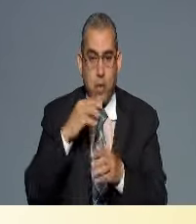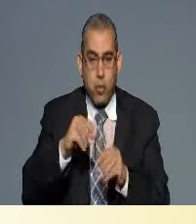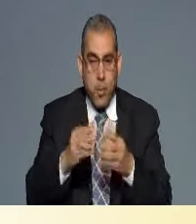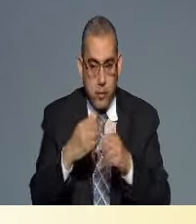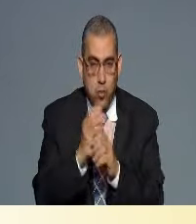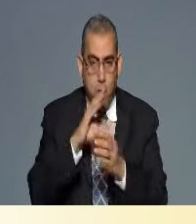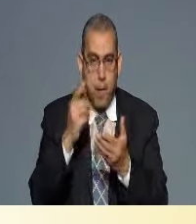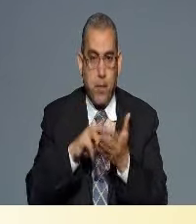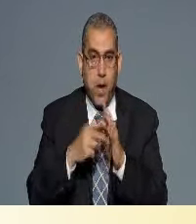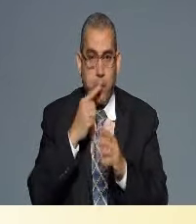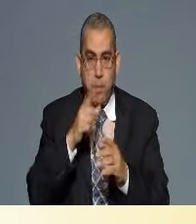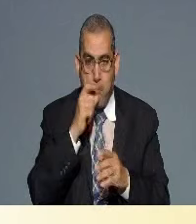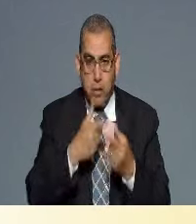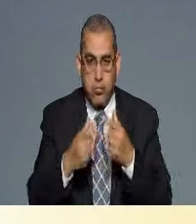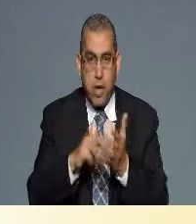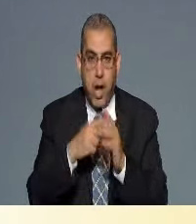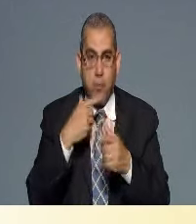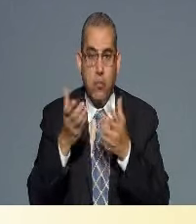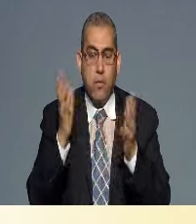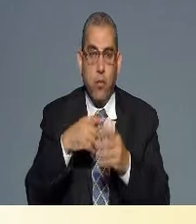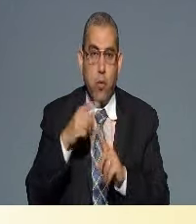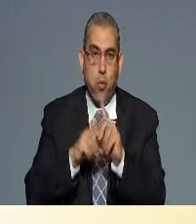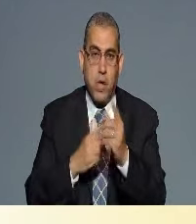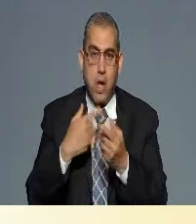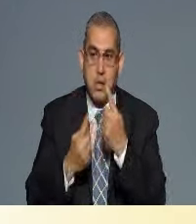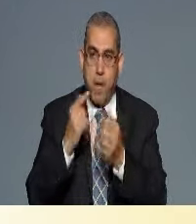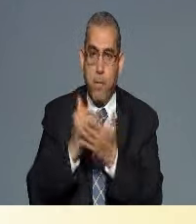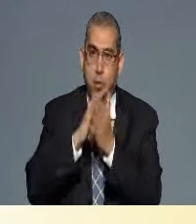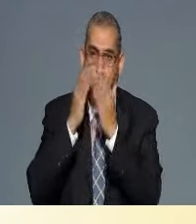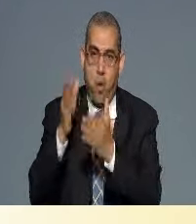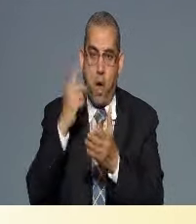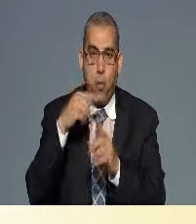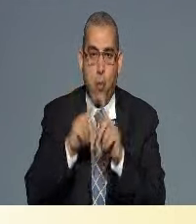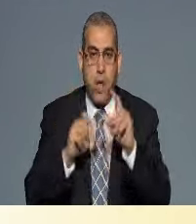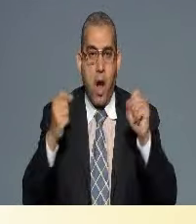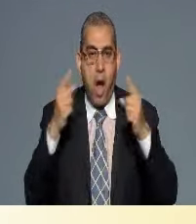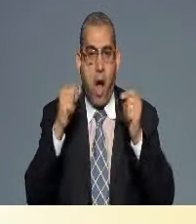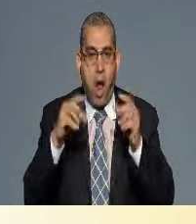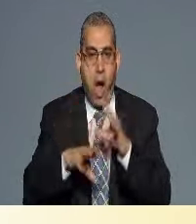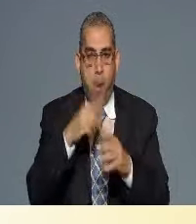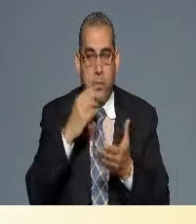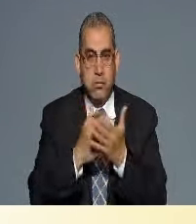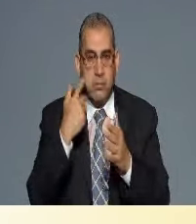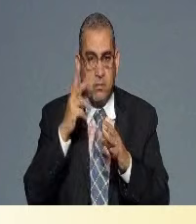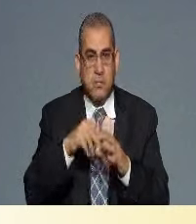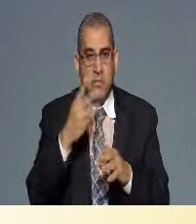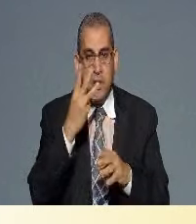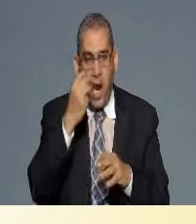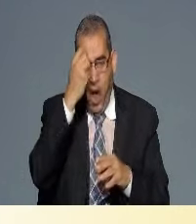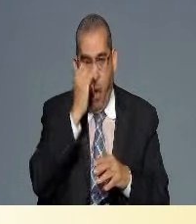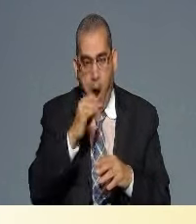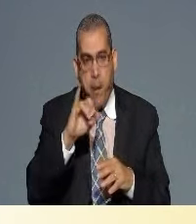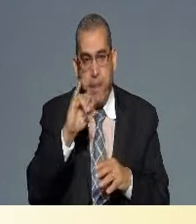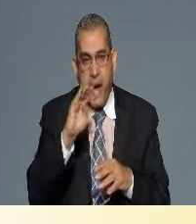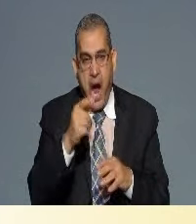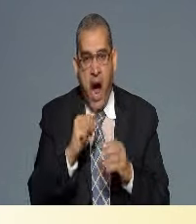تصنيف حقلي، جهد كبير جدا من وزارة الزراعة. وأيضا وزارة الكهرباء اللي بتنفذ أكثر من 3500 ميجا فولت أمبير